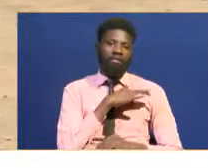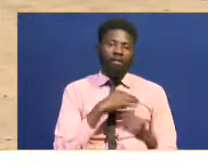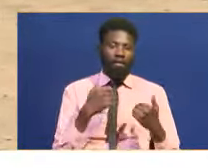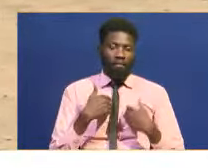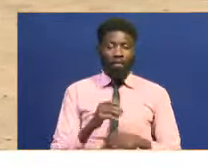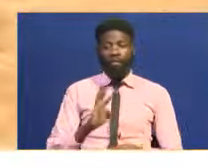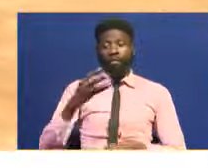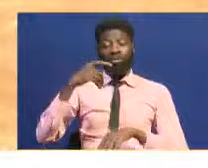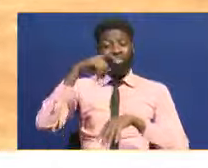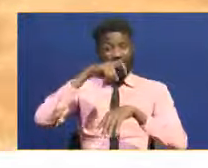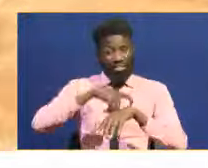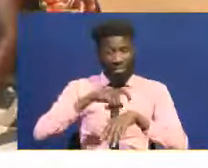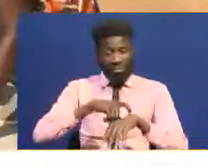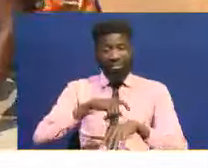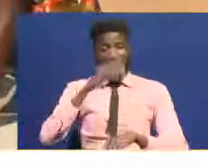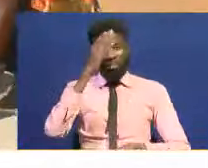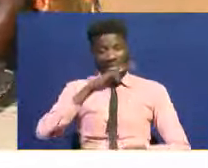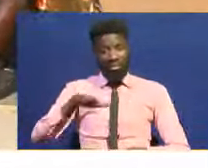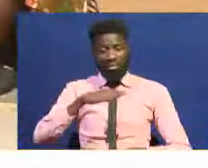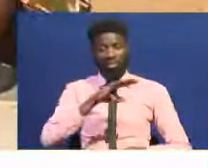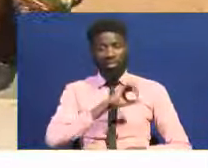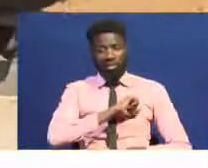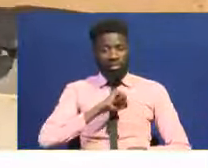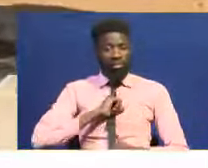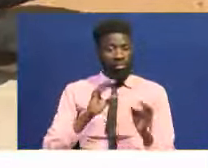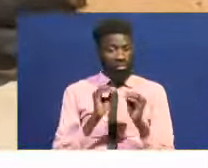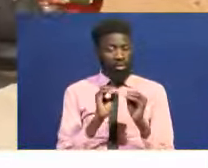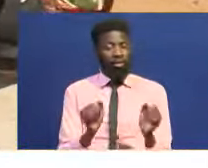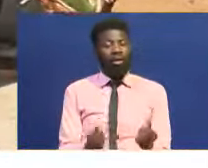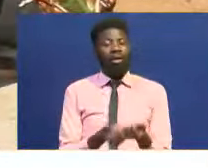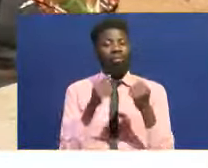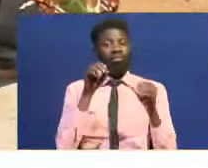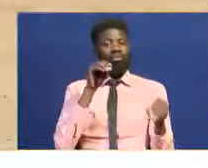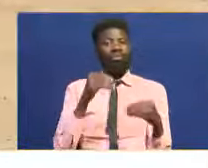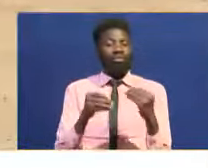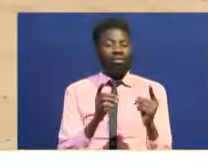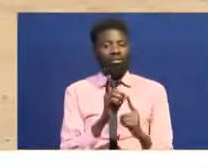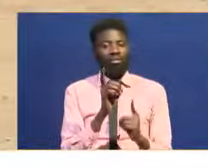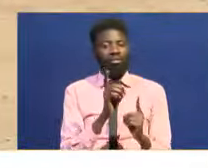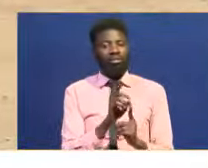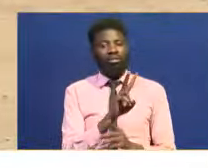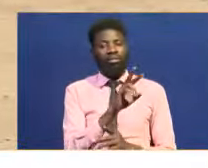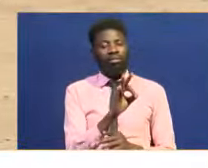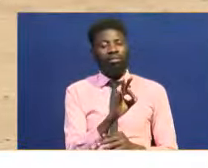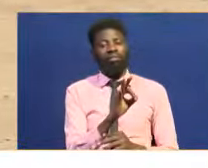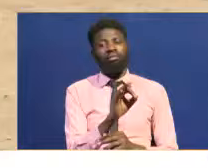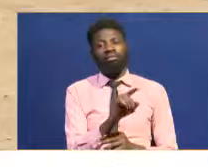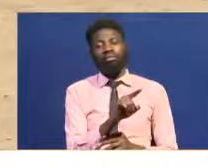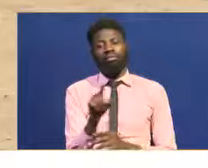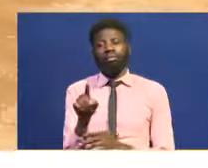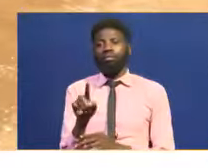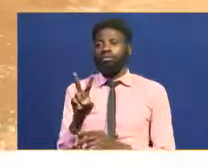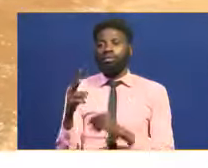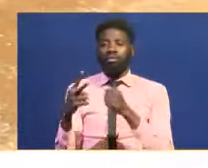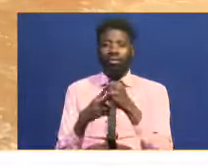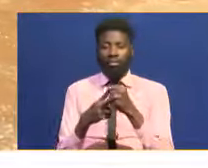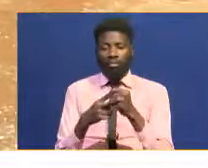seneti mashinani yatafanyika mjini Busia kati ya tarehe 23 na tarehe 27 mwezi Septemba mwaka huu.